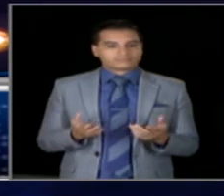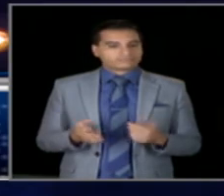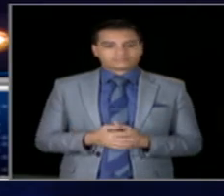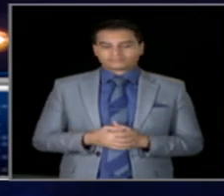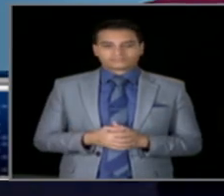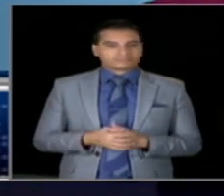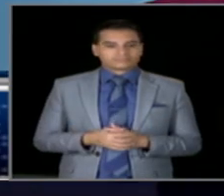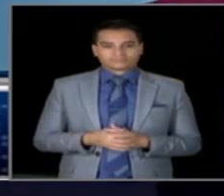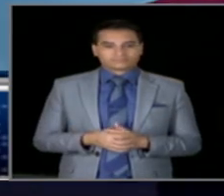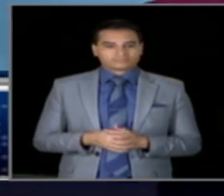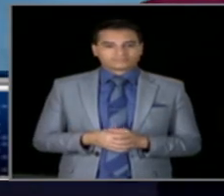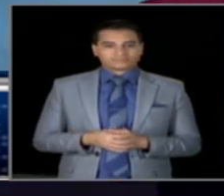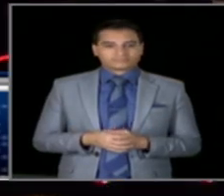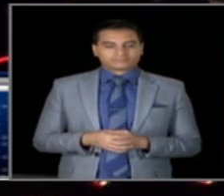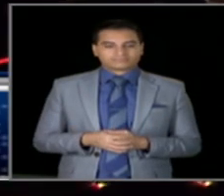واحد. إجابة خاطئة.